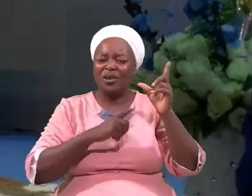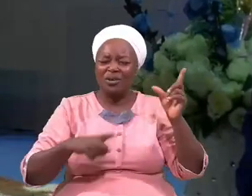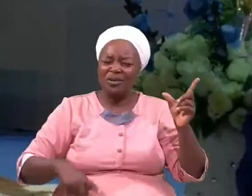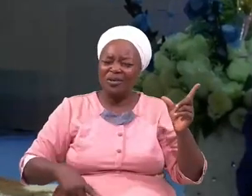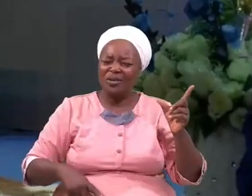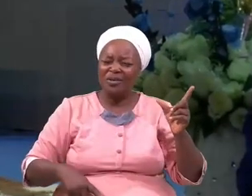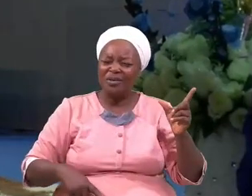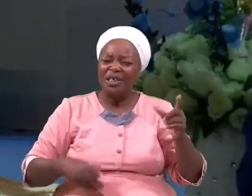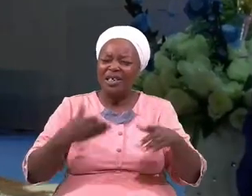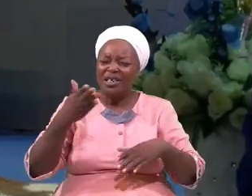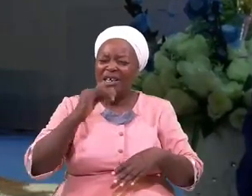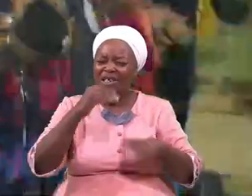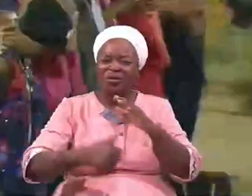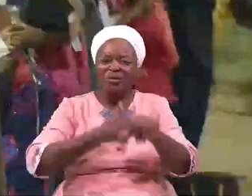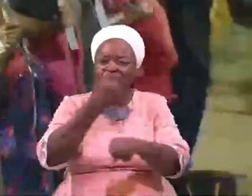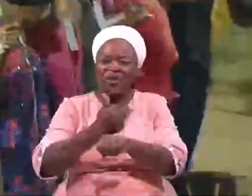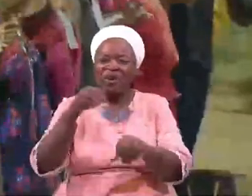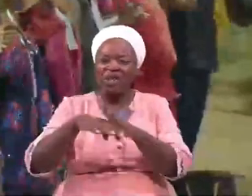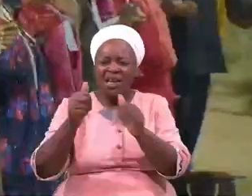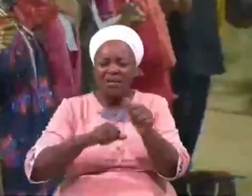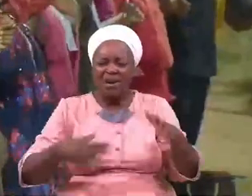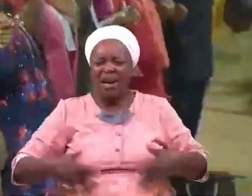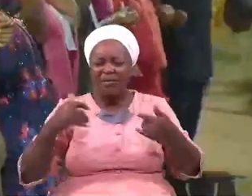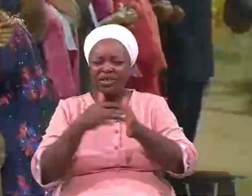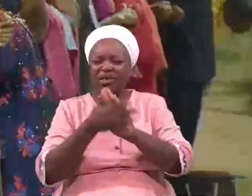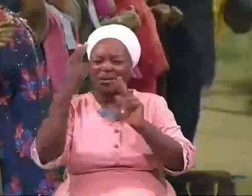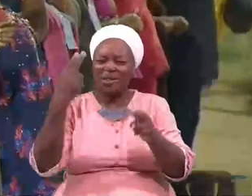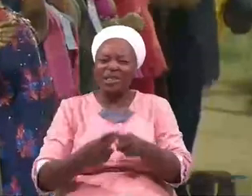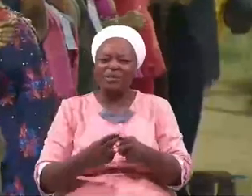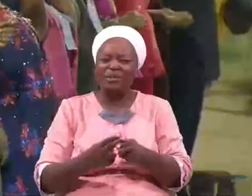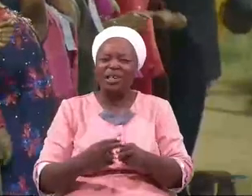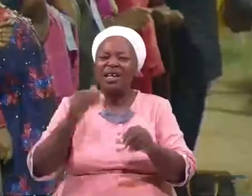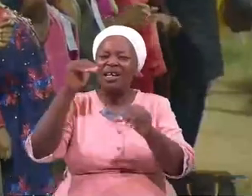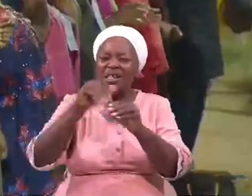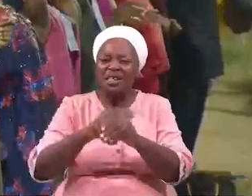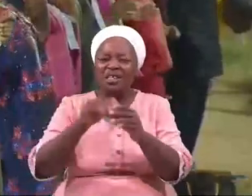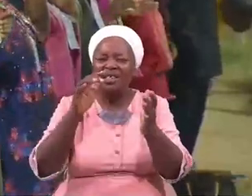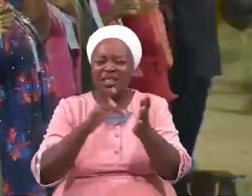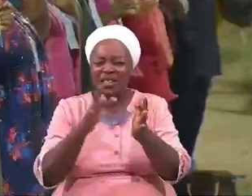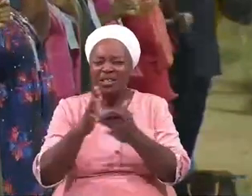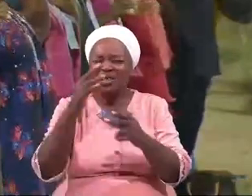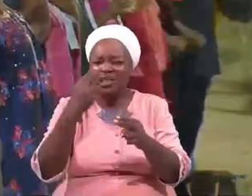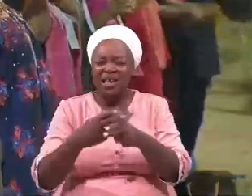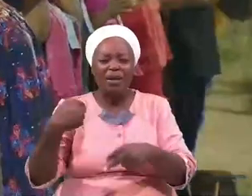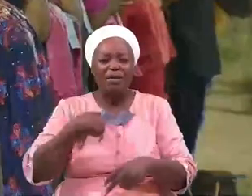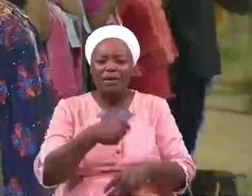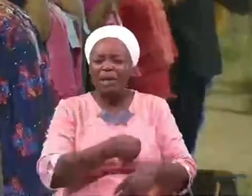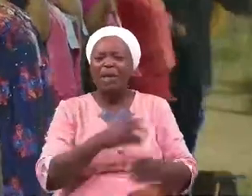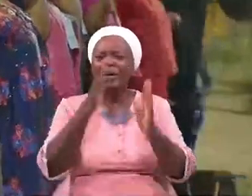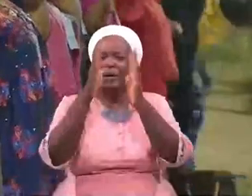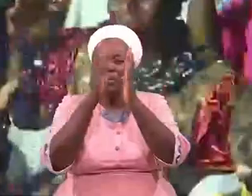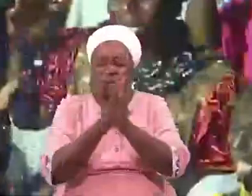Merci Seigneur. Il y a la confirmation dans chaque vie. Au nom